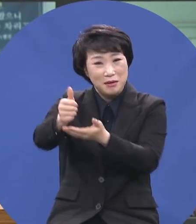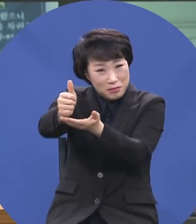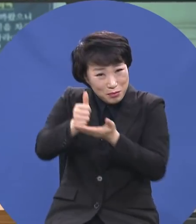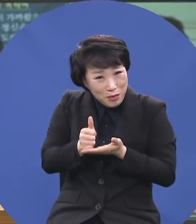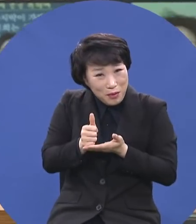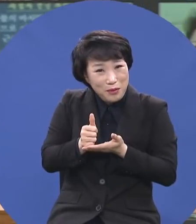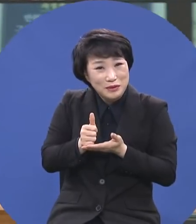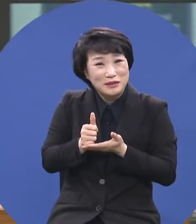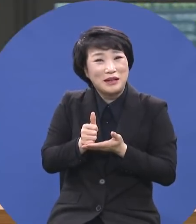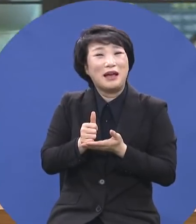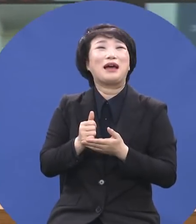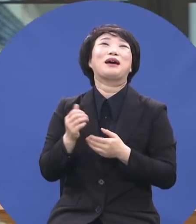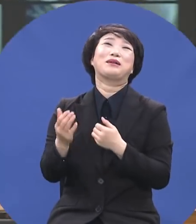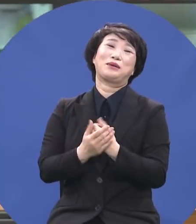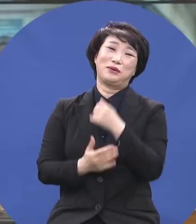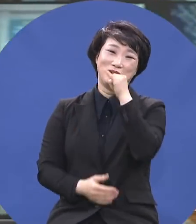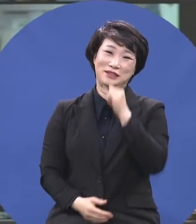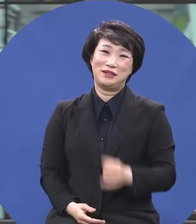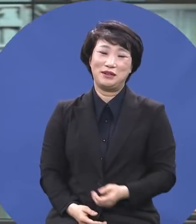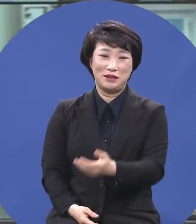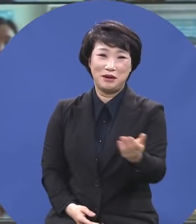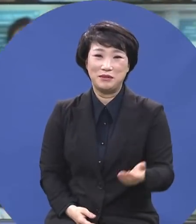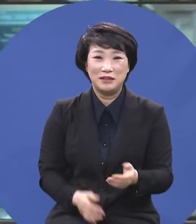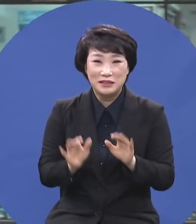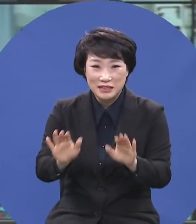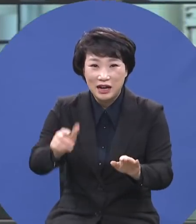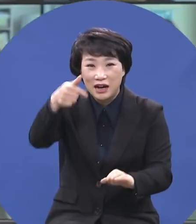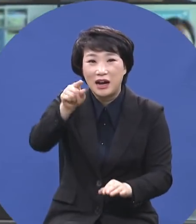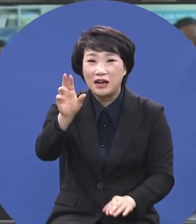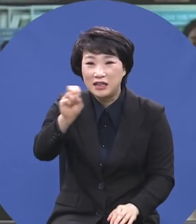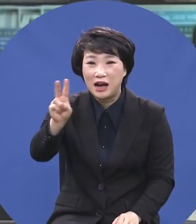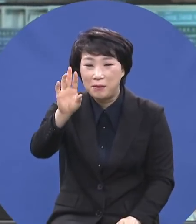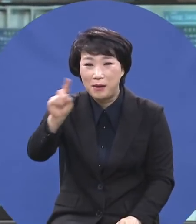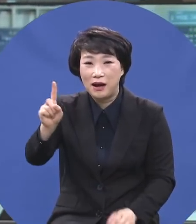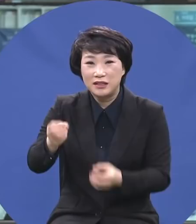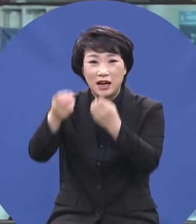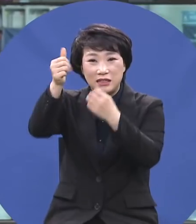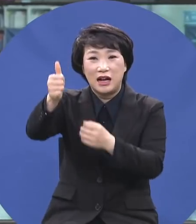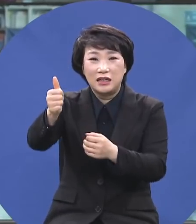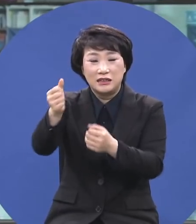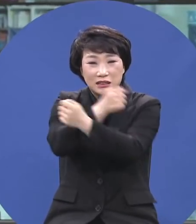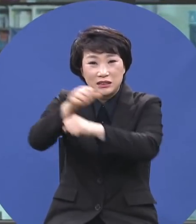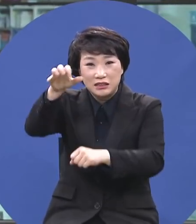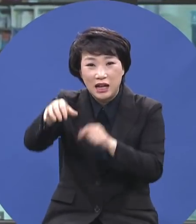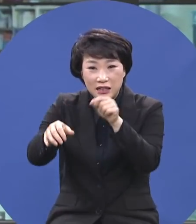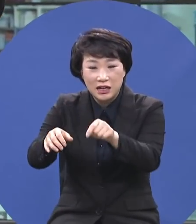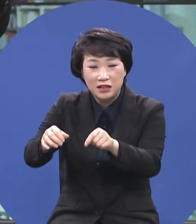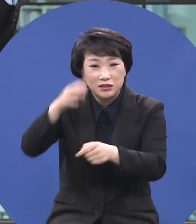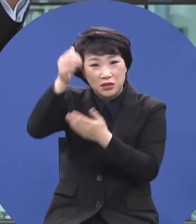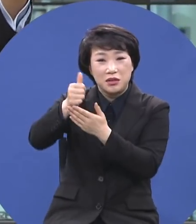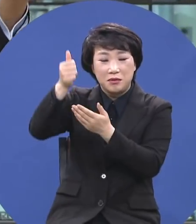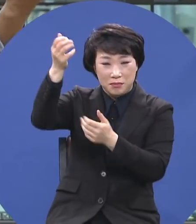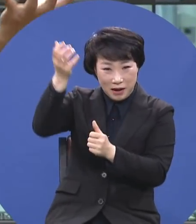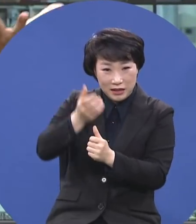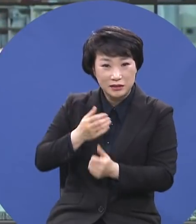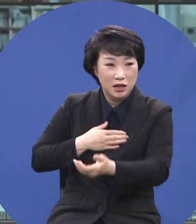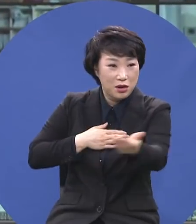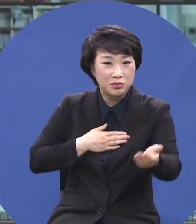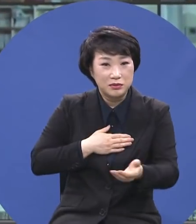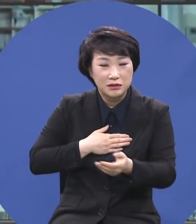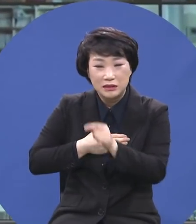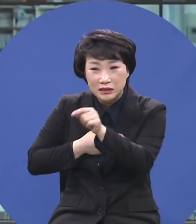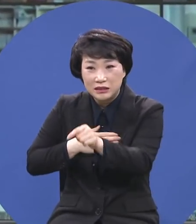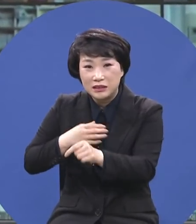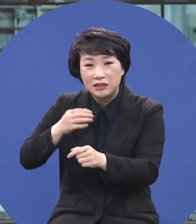정중하게 모시게 하니 가야바의 뜰이 성령 받은 자는 성령이 예수님의 모든